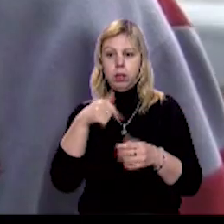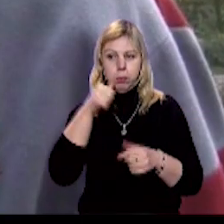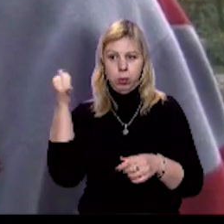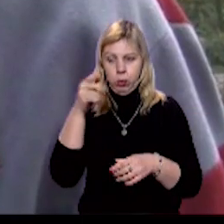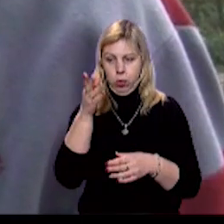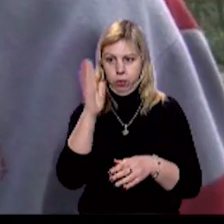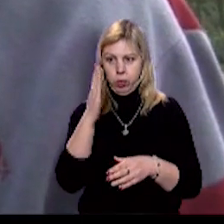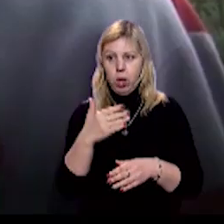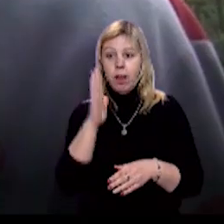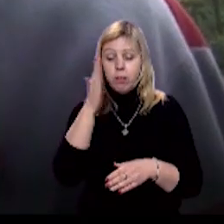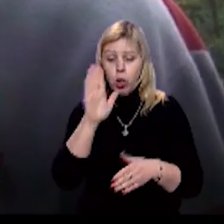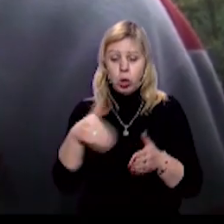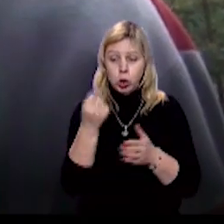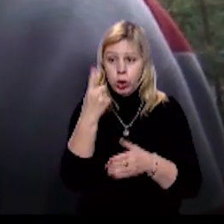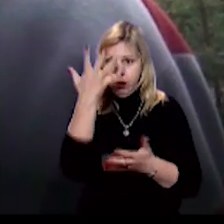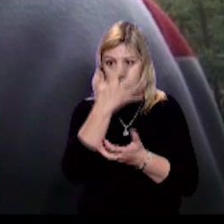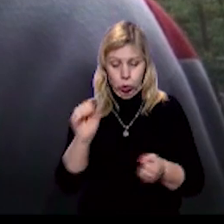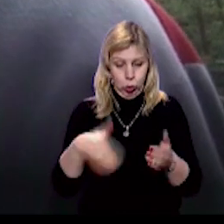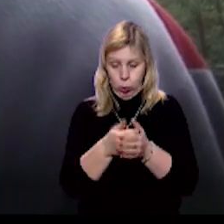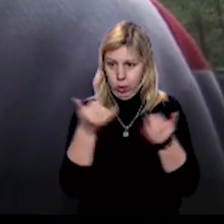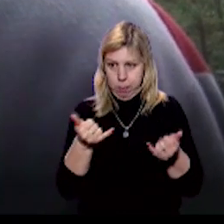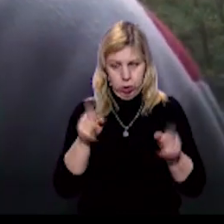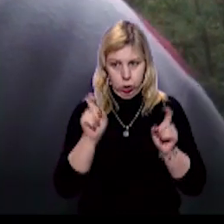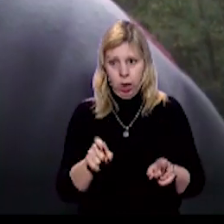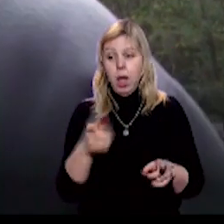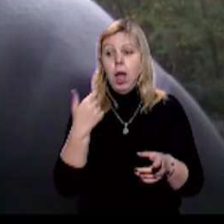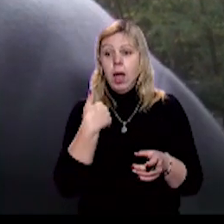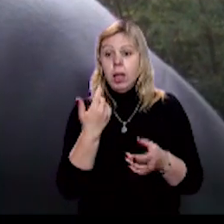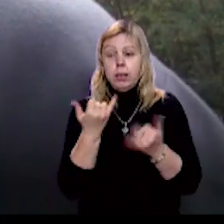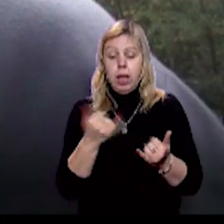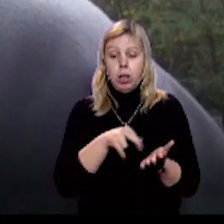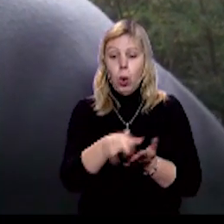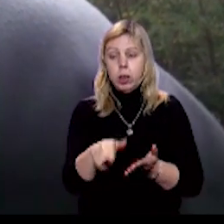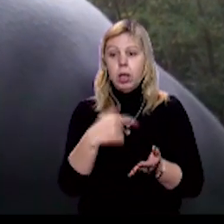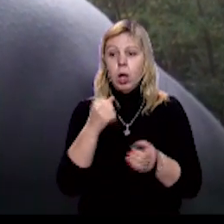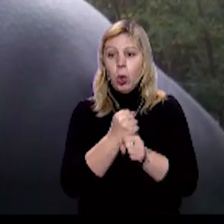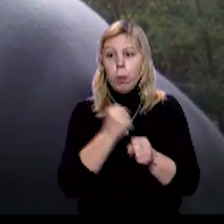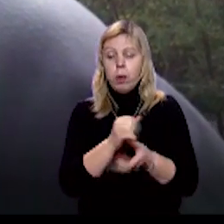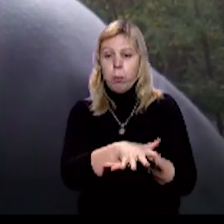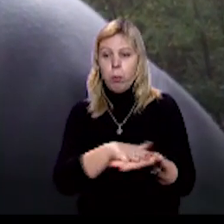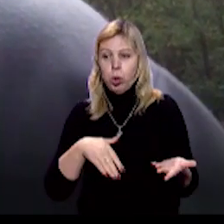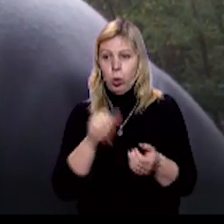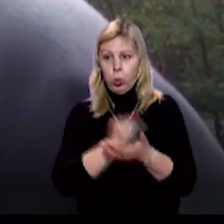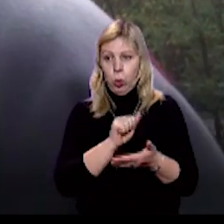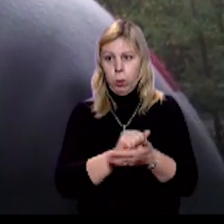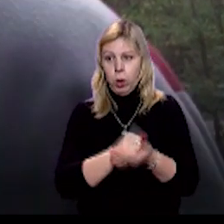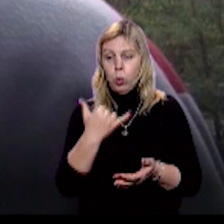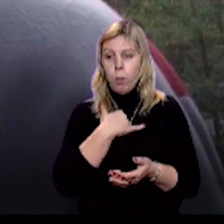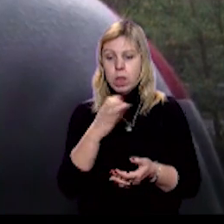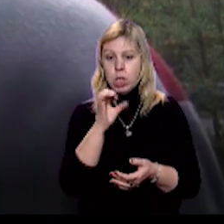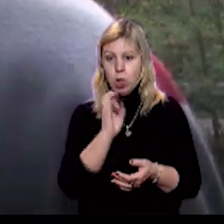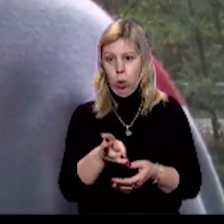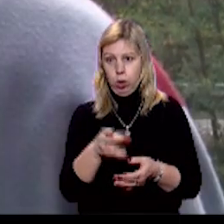вівторка. З вівторка з 11 часов ночі. І зараз от ходив робити продлінку документів, у мене